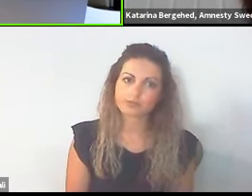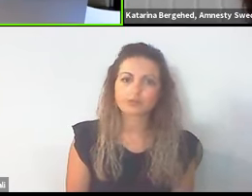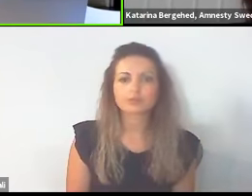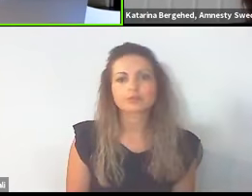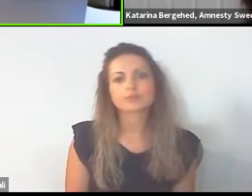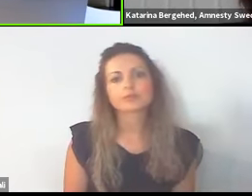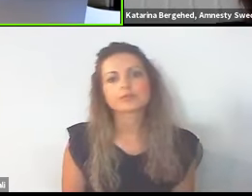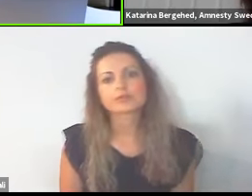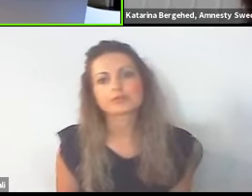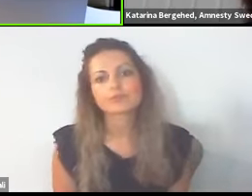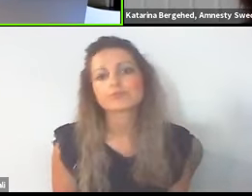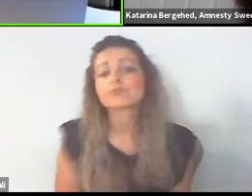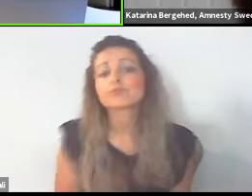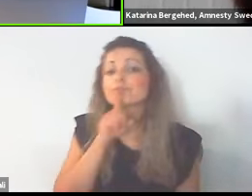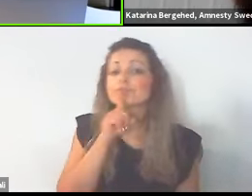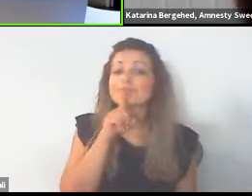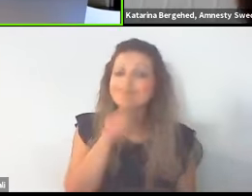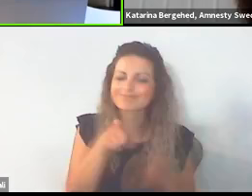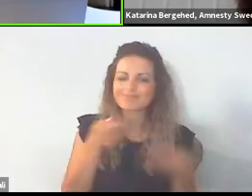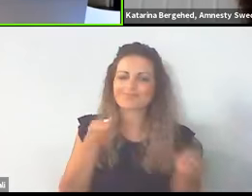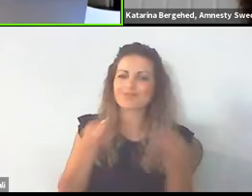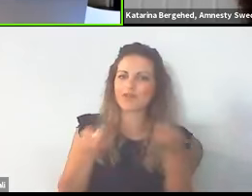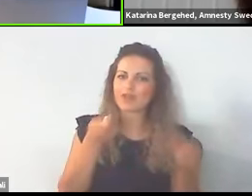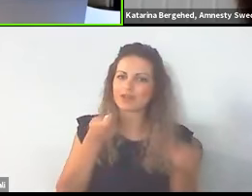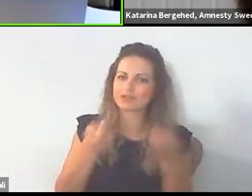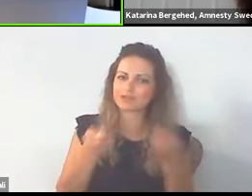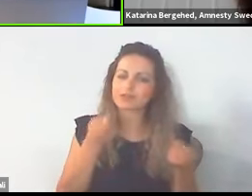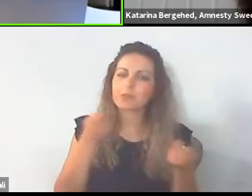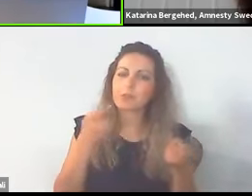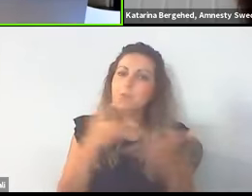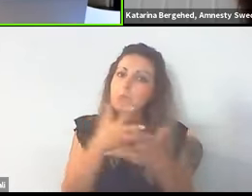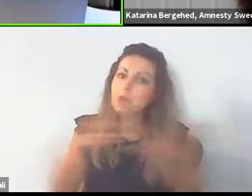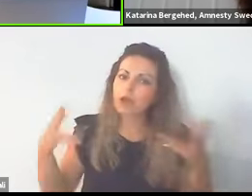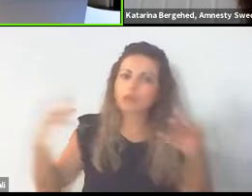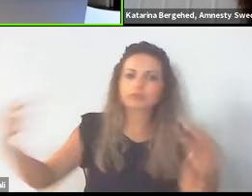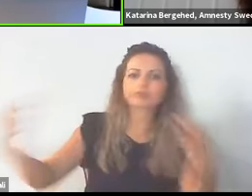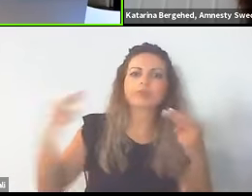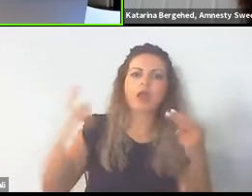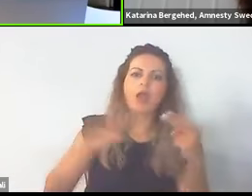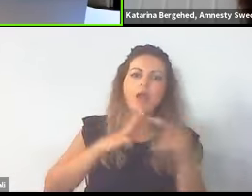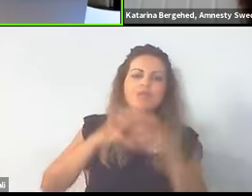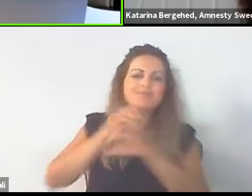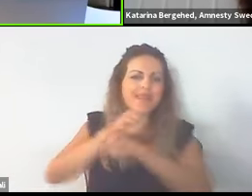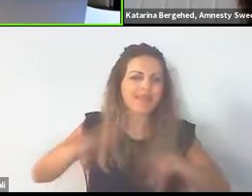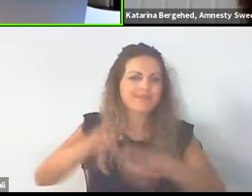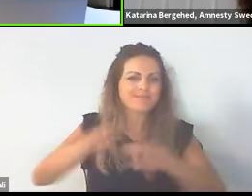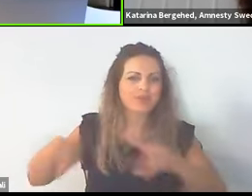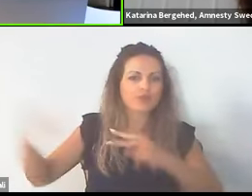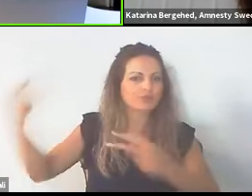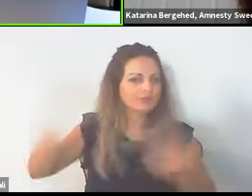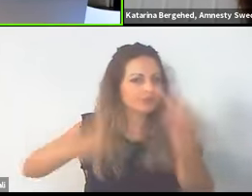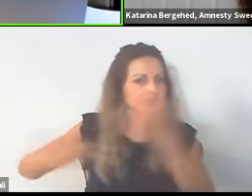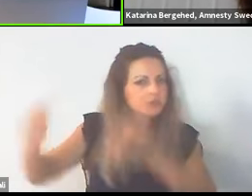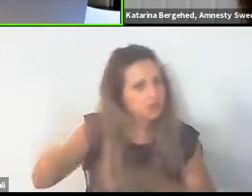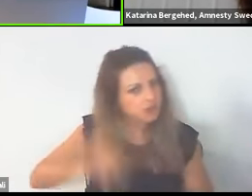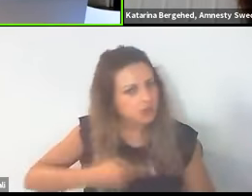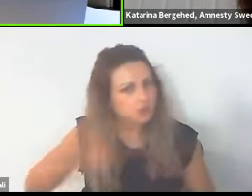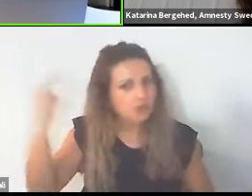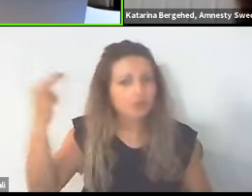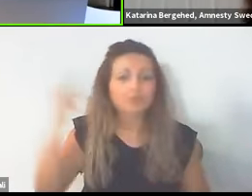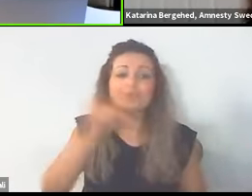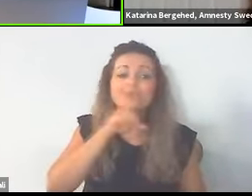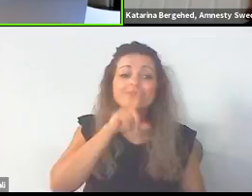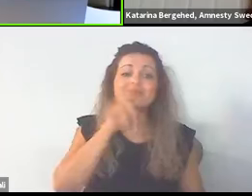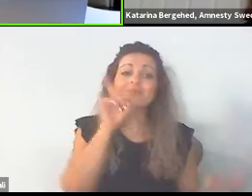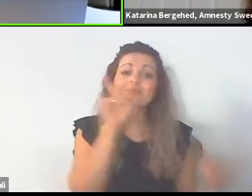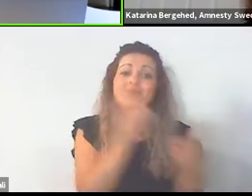Αυτό ήταν λοιπόν ένα πολύ γνωστό, είχε πάρει πολύ μεγάλη δημοσιότητα η συνάντηση και αυτό το πικνίκ. Και δύο ακριβώς μέρες πριν από τη συνάντηση